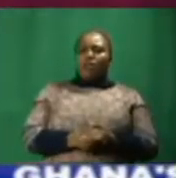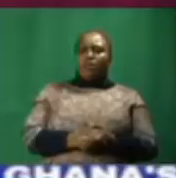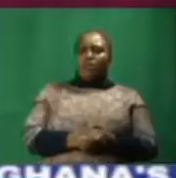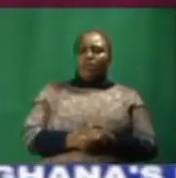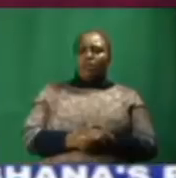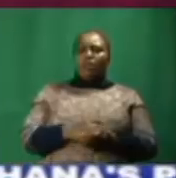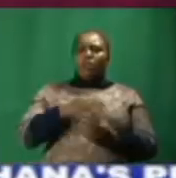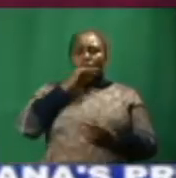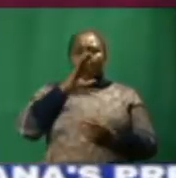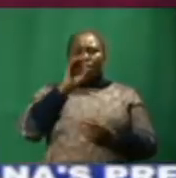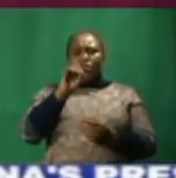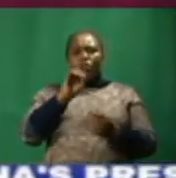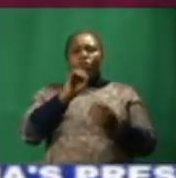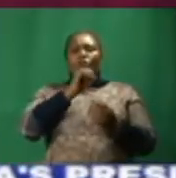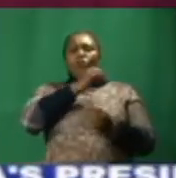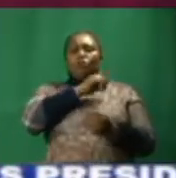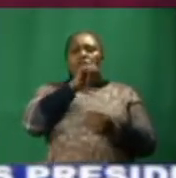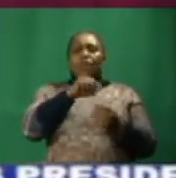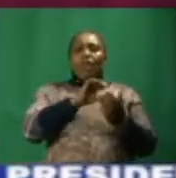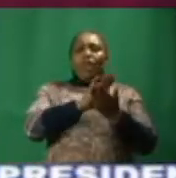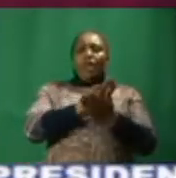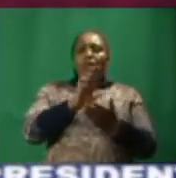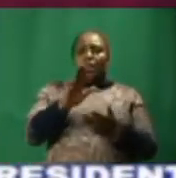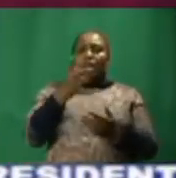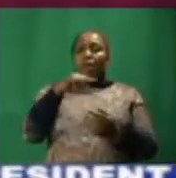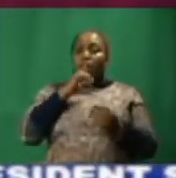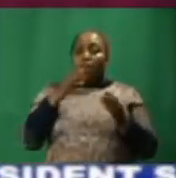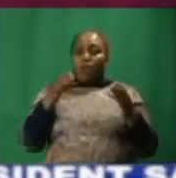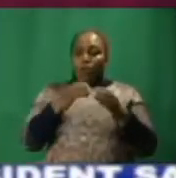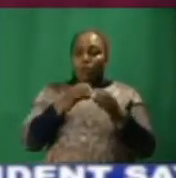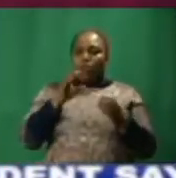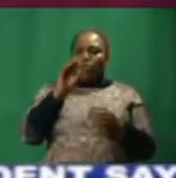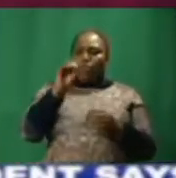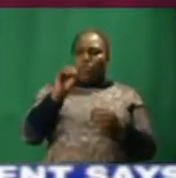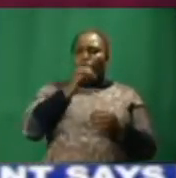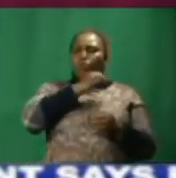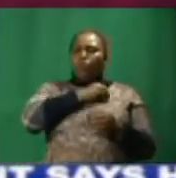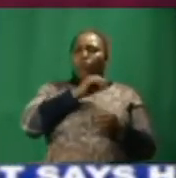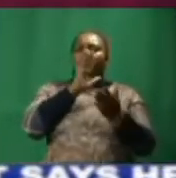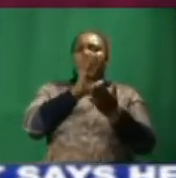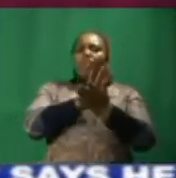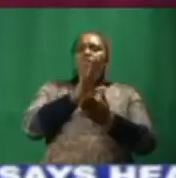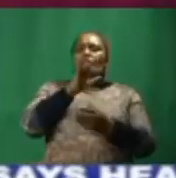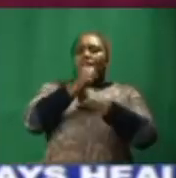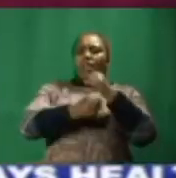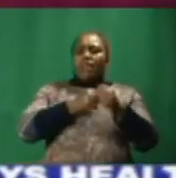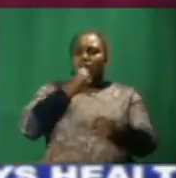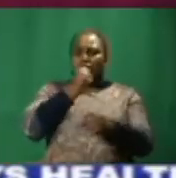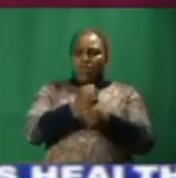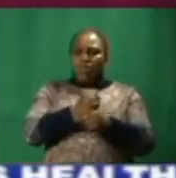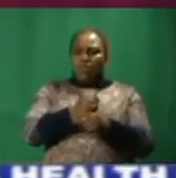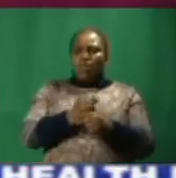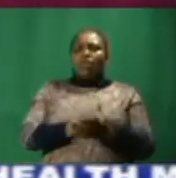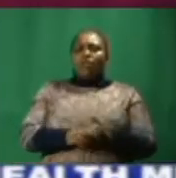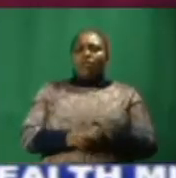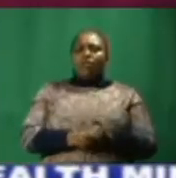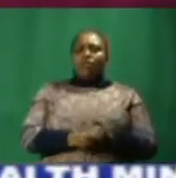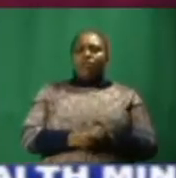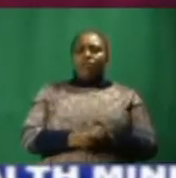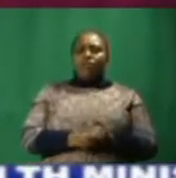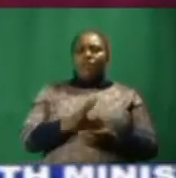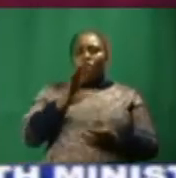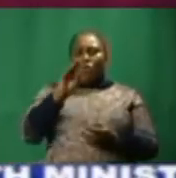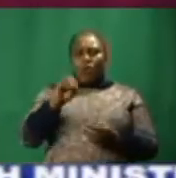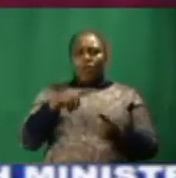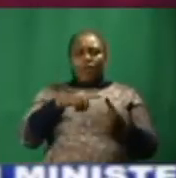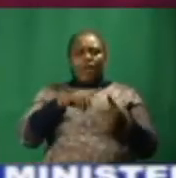to 19 kepha ke le group lesikhuluma ngayo ndlondlo lana ngilo 0 maybe to 15 years lo vame kupholwa ngule complication then and